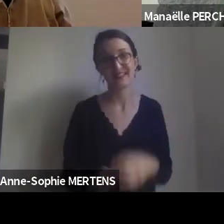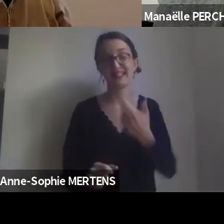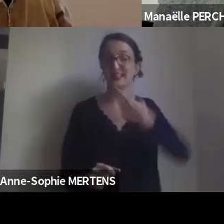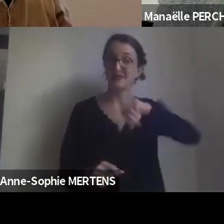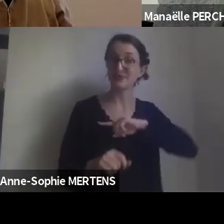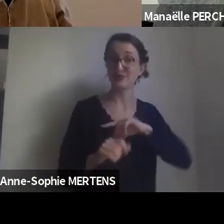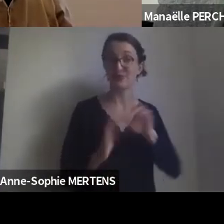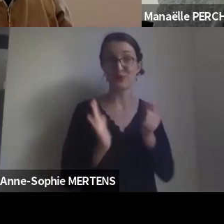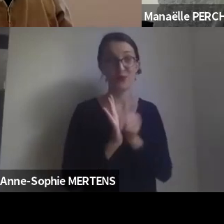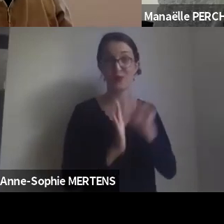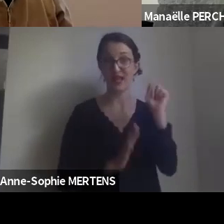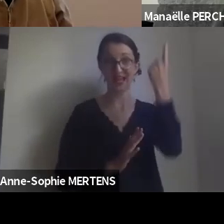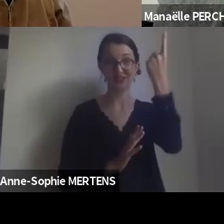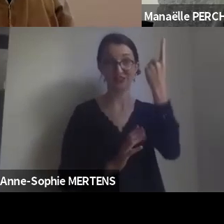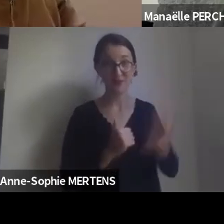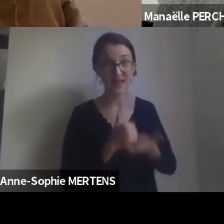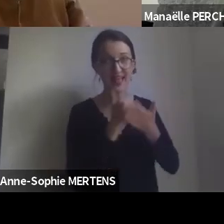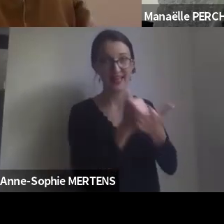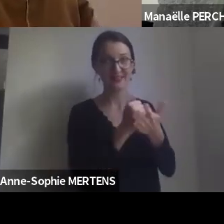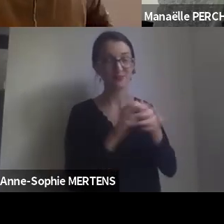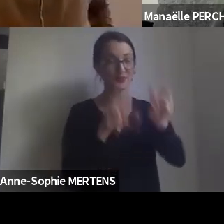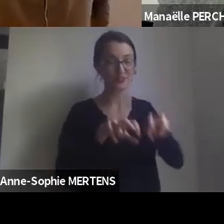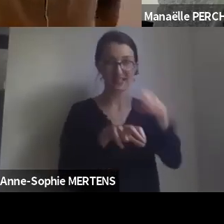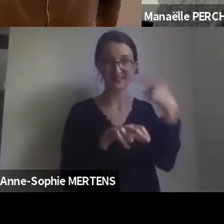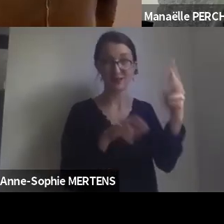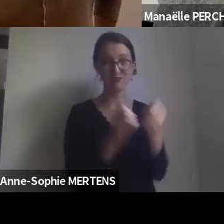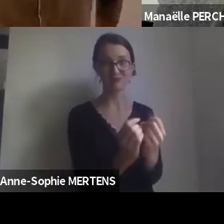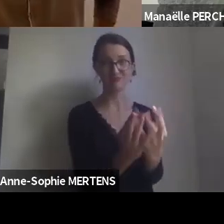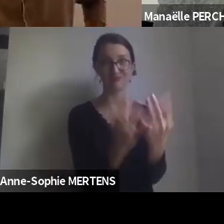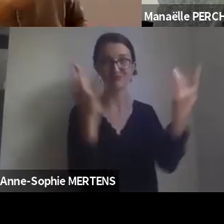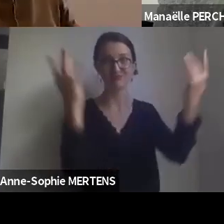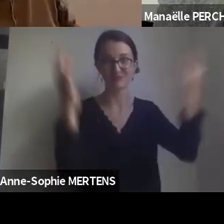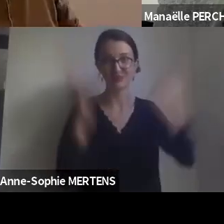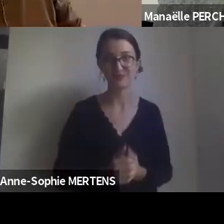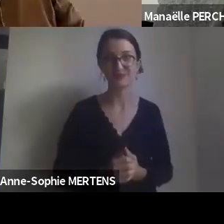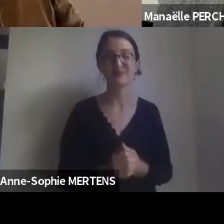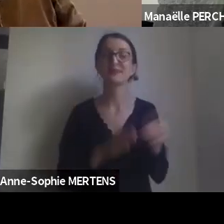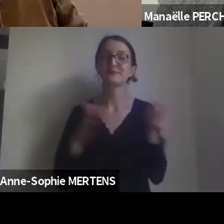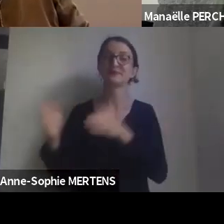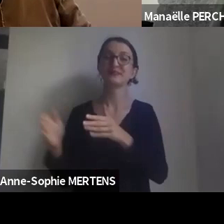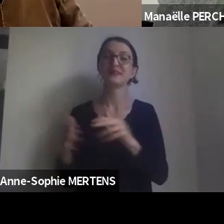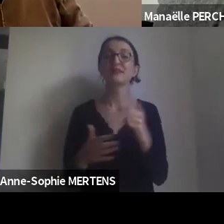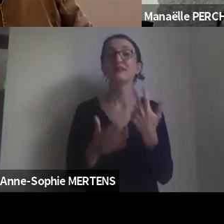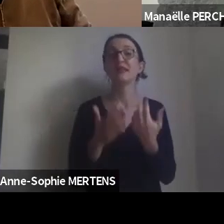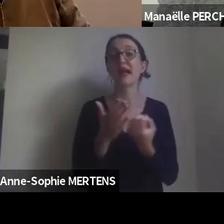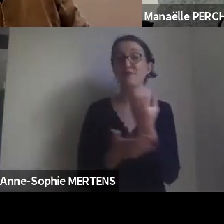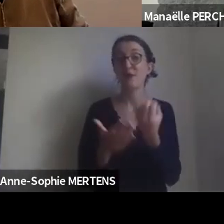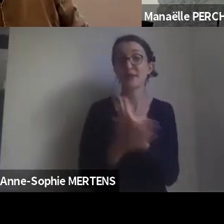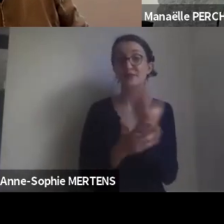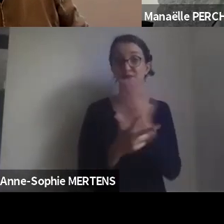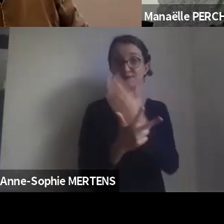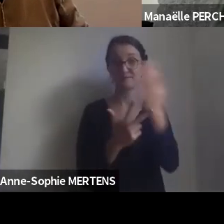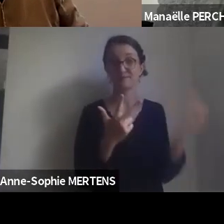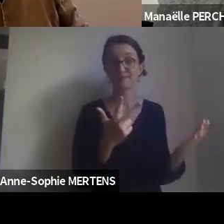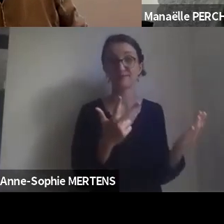simplement. Deux, trois mots d'actu pour vous partager quelques petites choses. Première chose, c'est le lancement aujourd'hui du